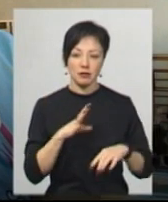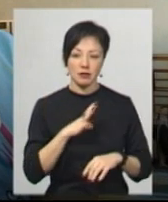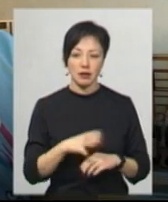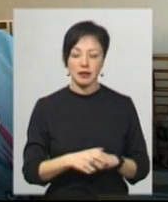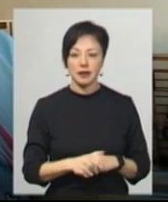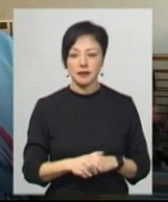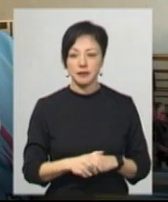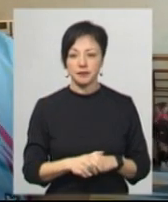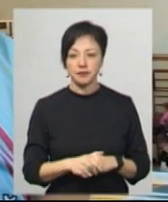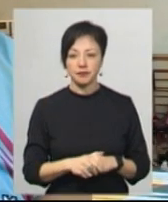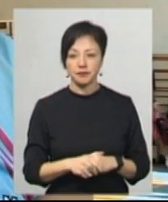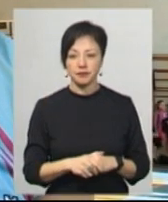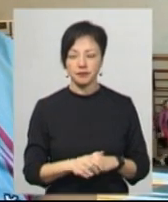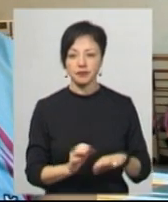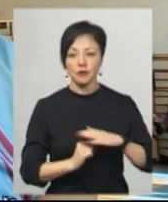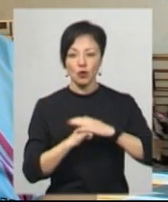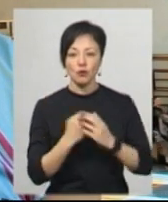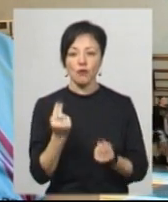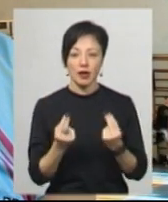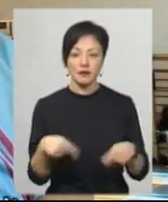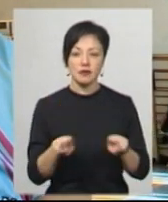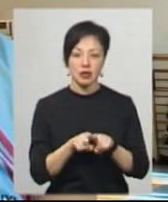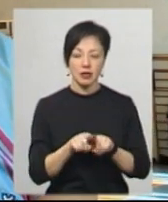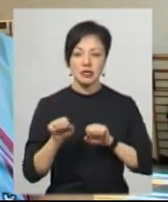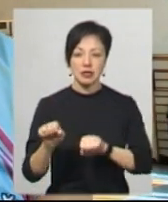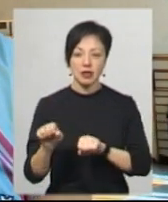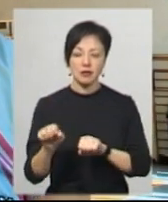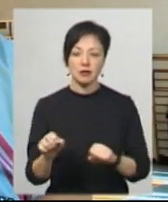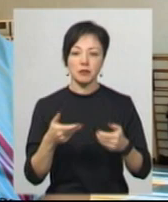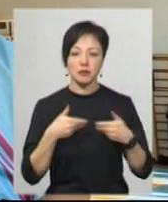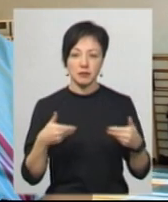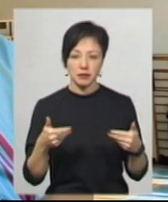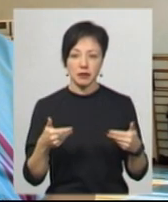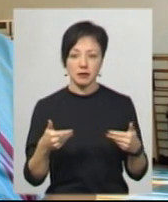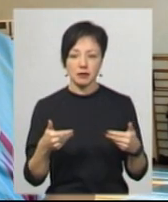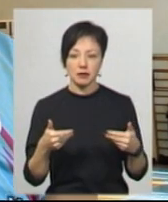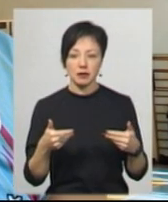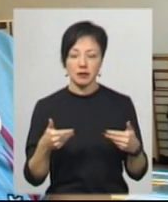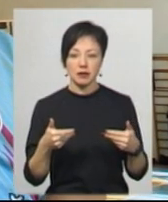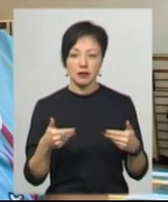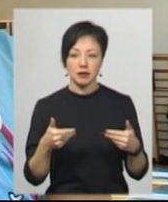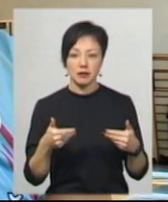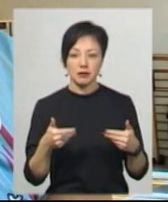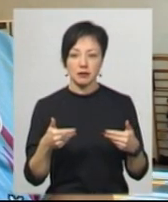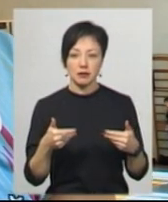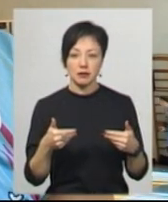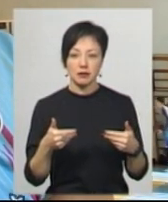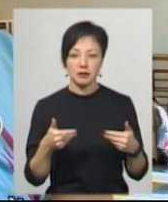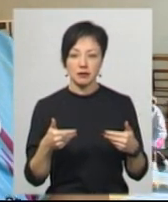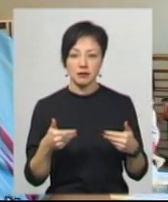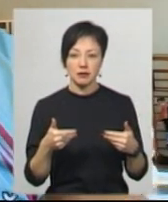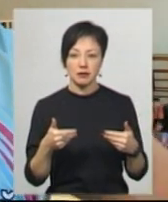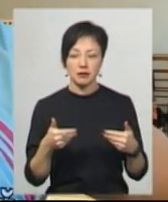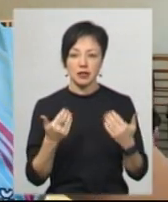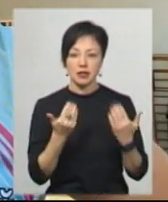рахунку. Основа гри – це все-таки захист, тому що ми пресингували суперника в нападі і, ну, з